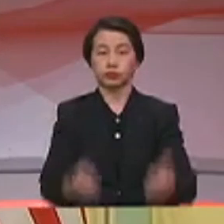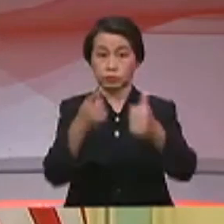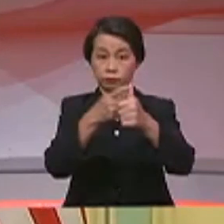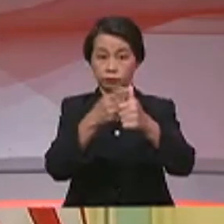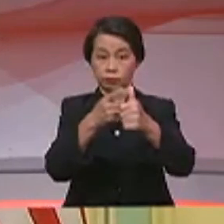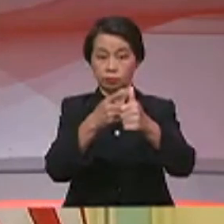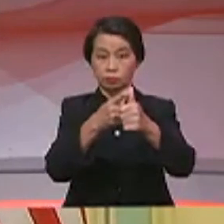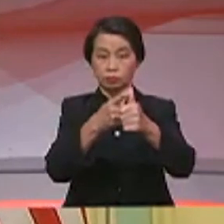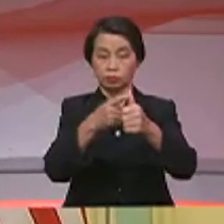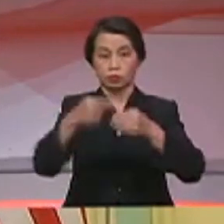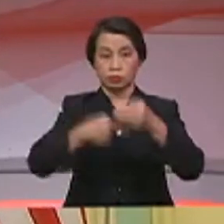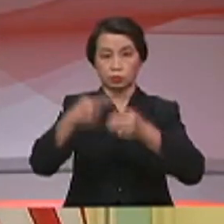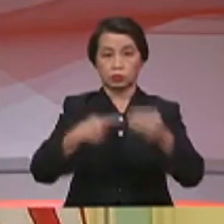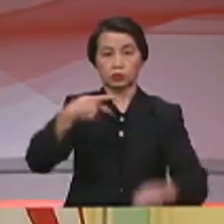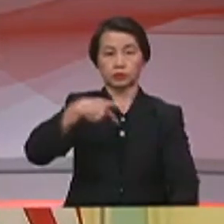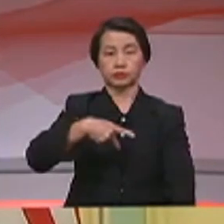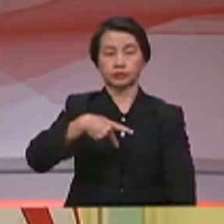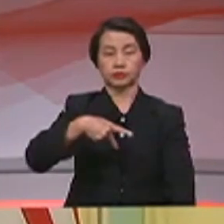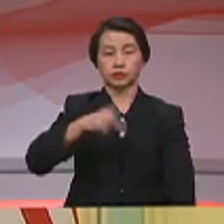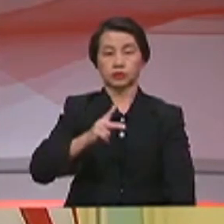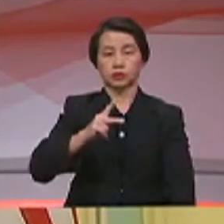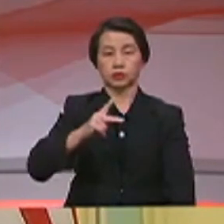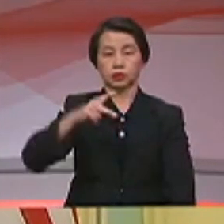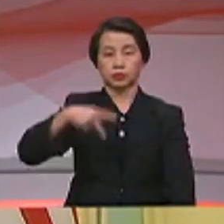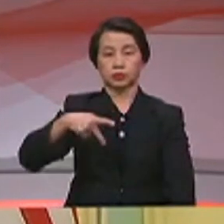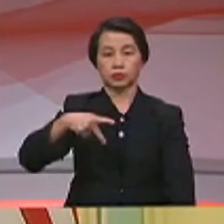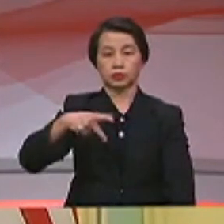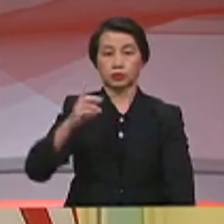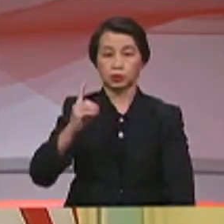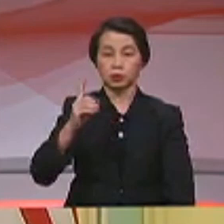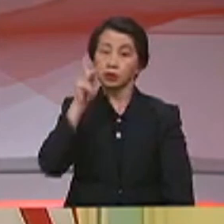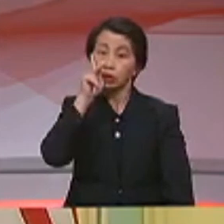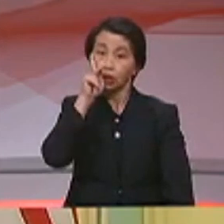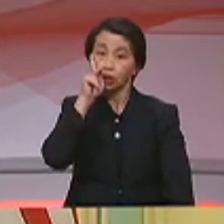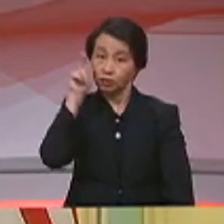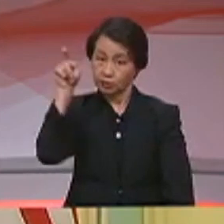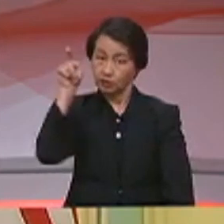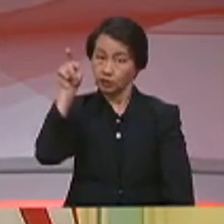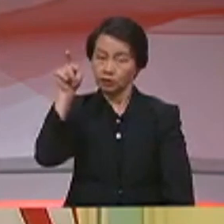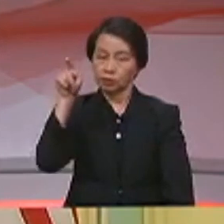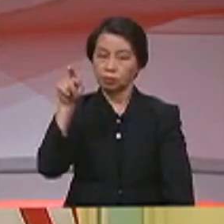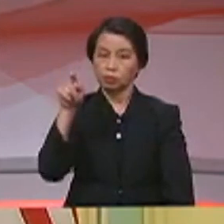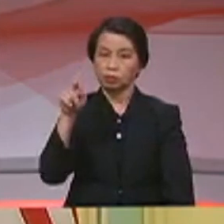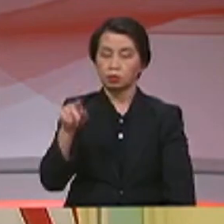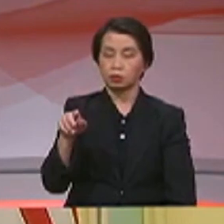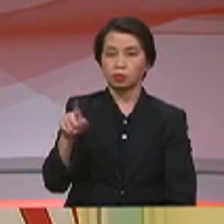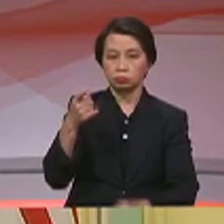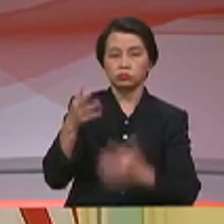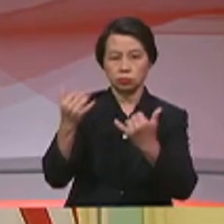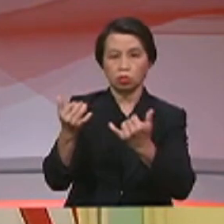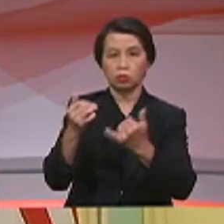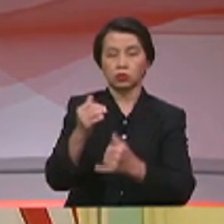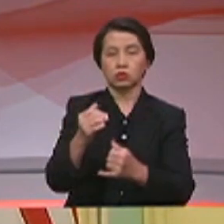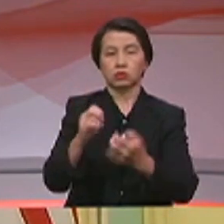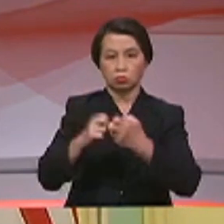Dari segi perintah kawalan pergerakan di Kota Star Kedah, mengambil kira peningkatan